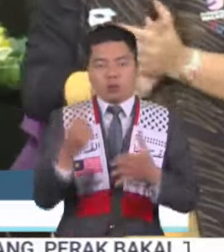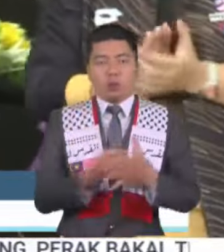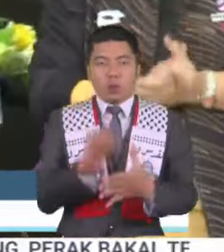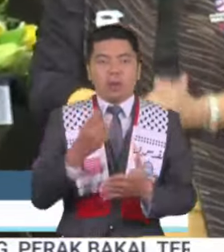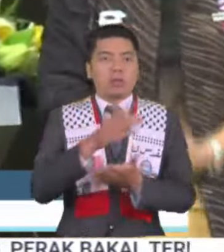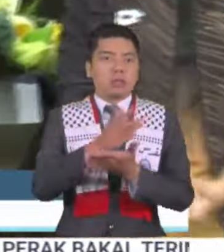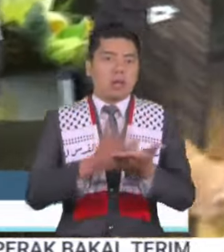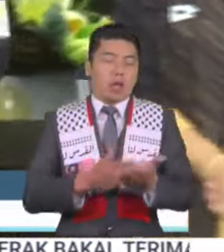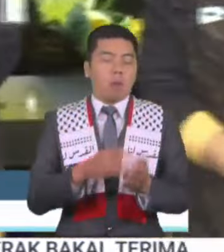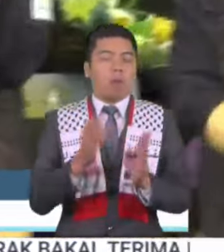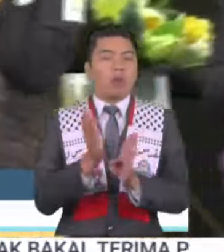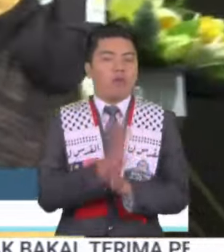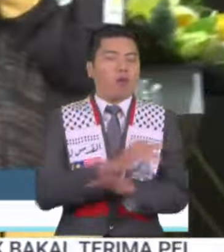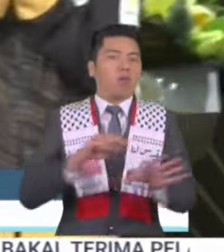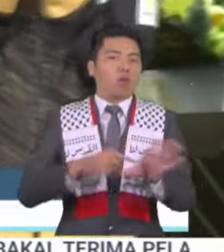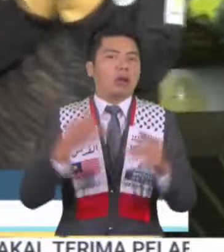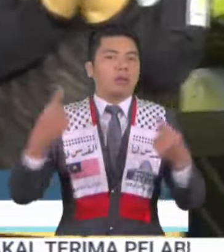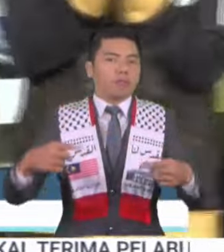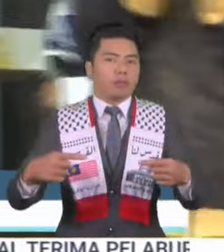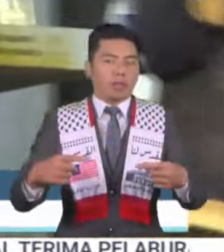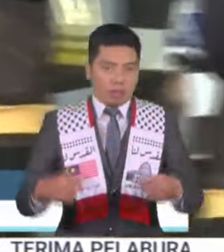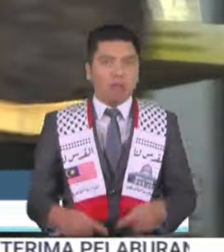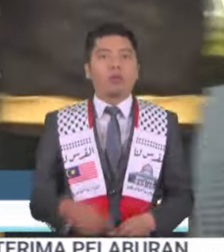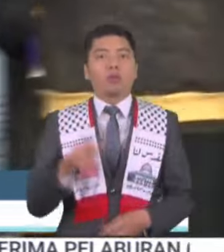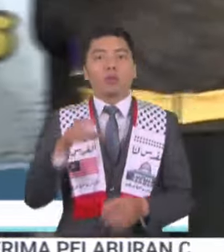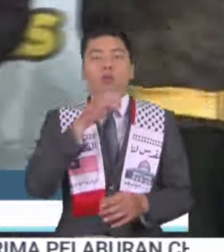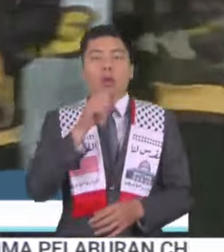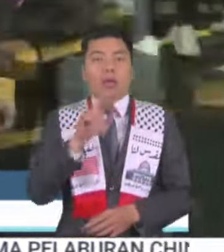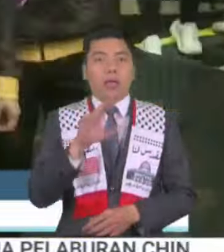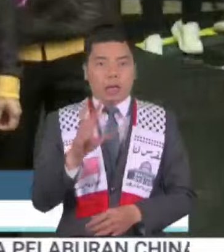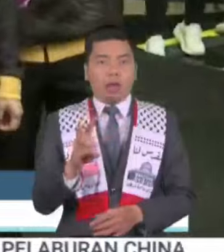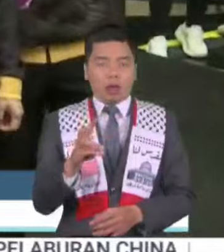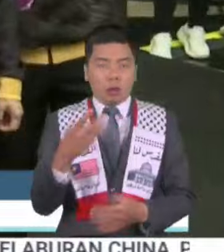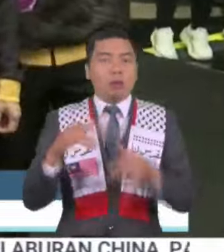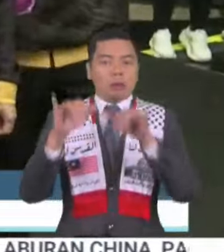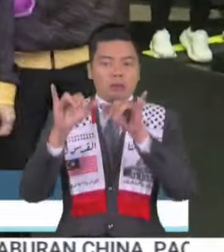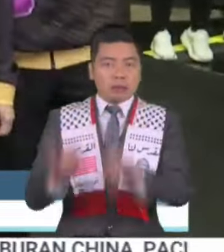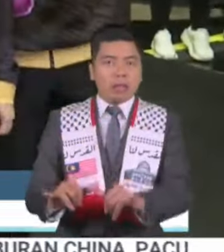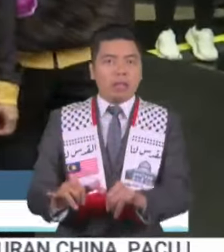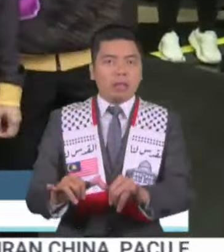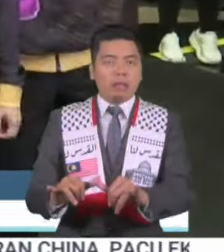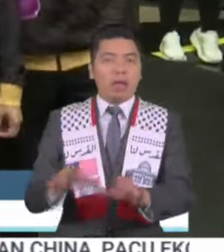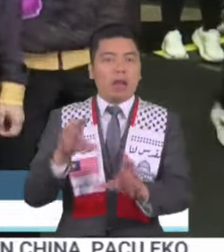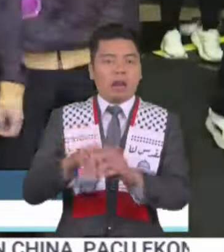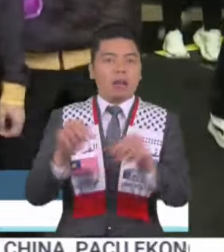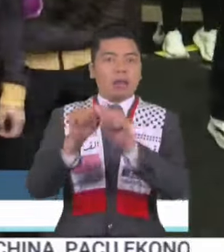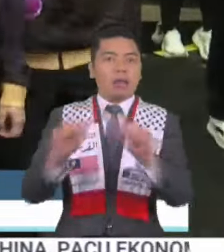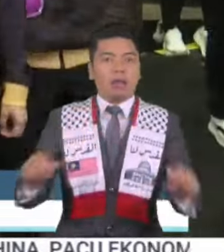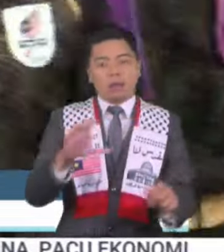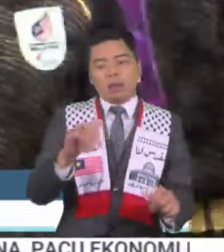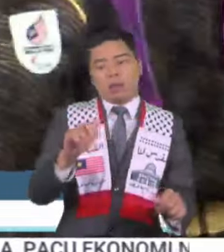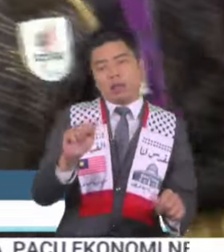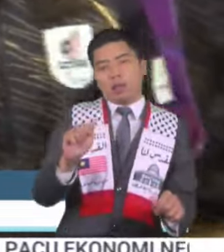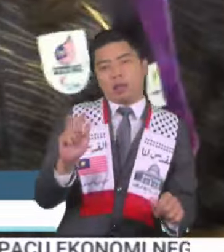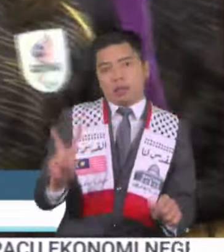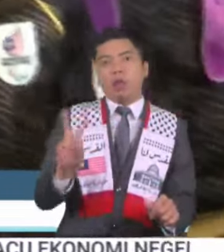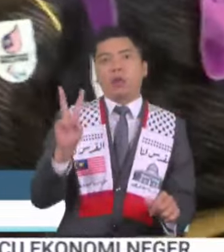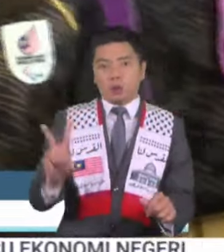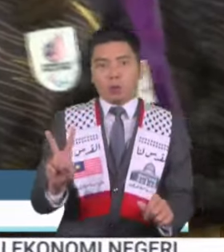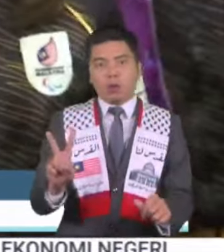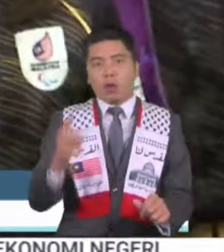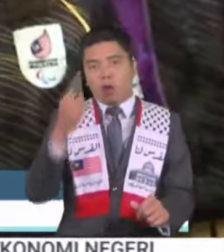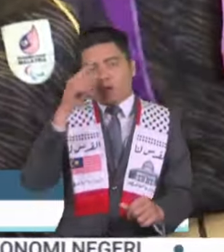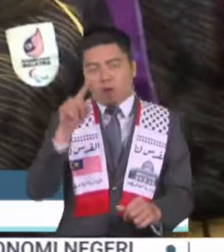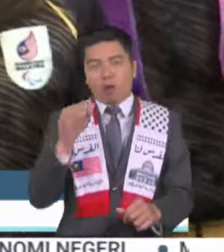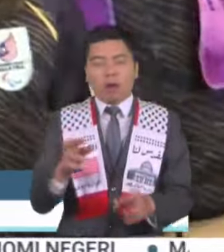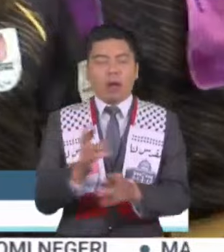hadapi temasya. Atlet berusia 36 tahun itu juga dibenarkan tinggal sementara di Kasa 2 MSN dan